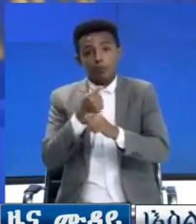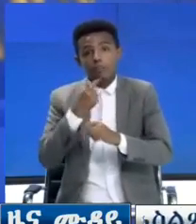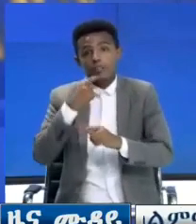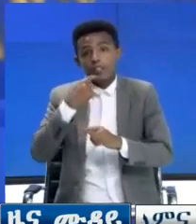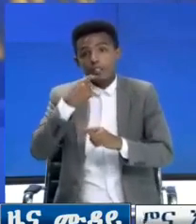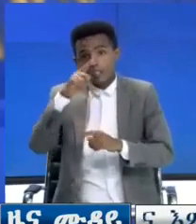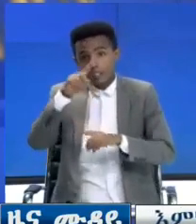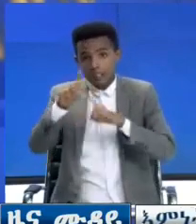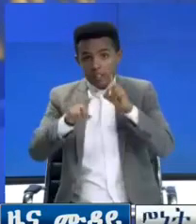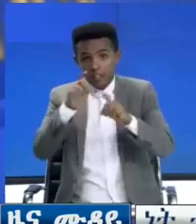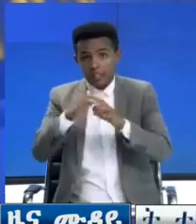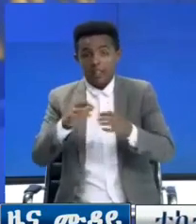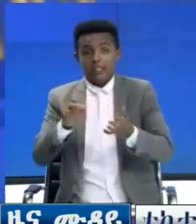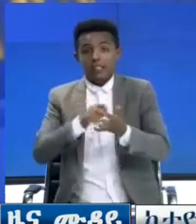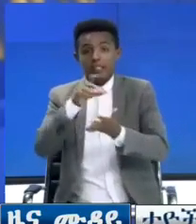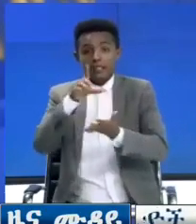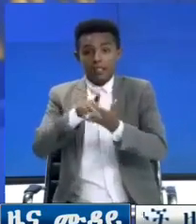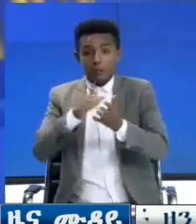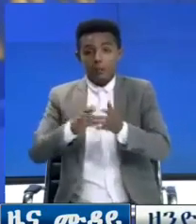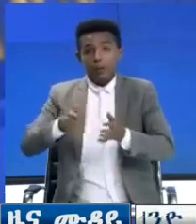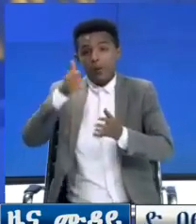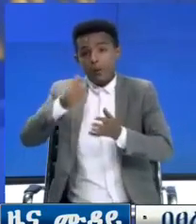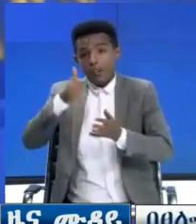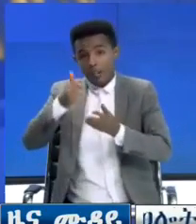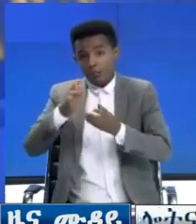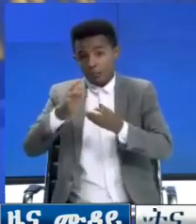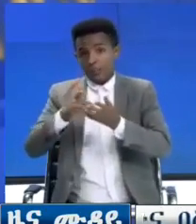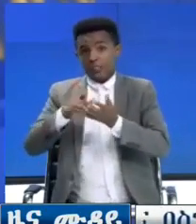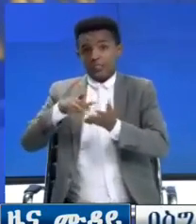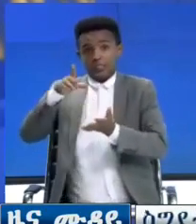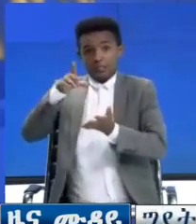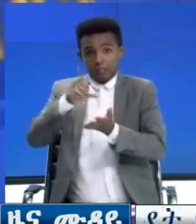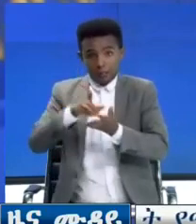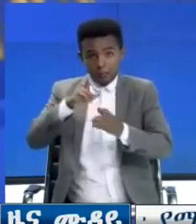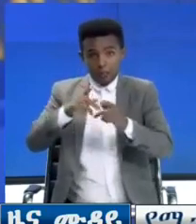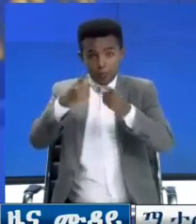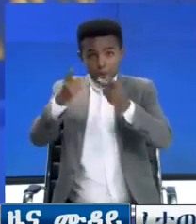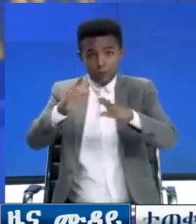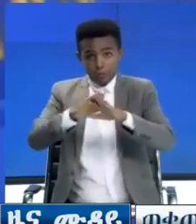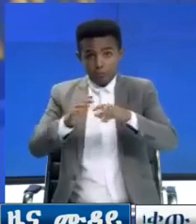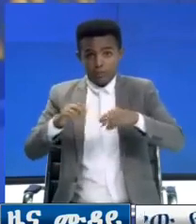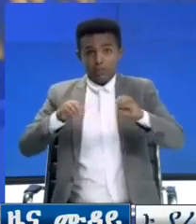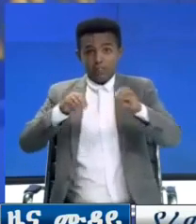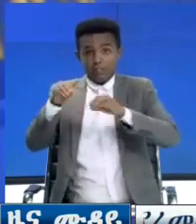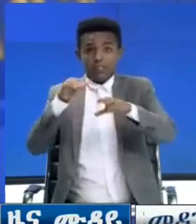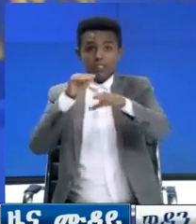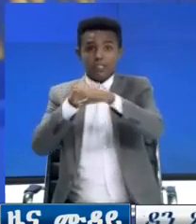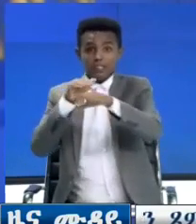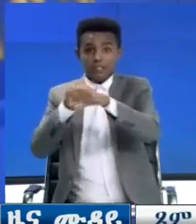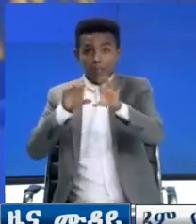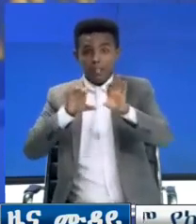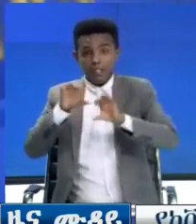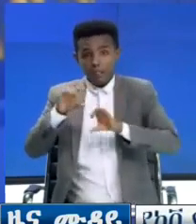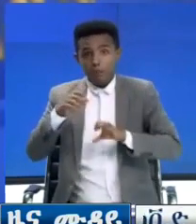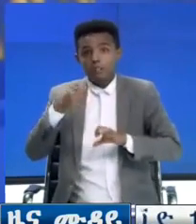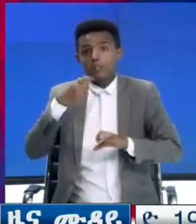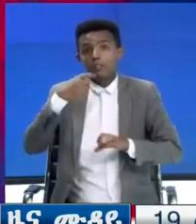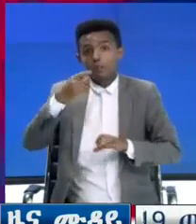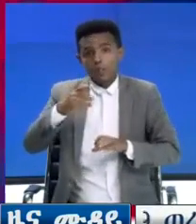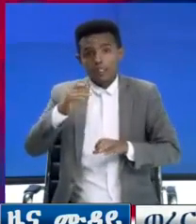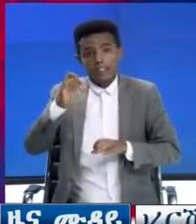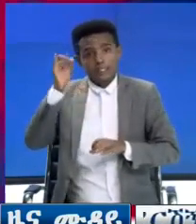ከተማ የሃይማኖት አባቶች በዋና ዋና መንገዶችን በመዘዋወር ስለ ኮሮና ወረርሽኝ መከላከልም ቅስቀሳም አድርገዋል። ጀማሊማም